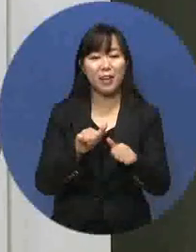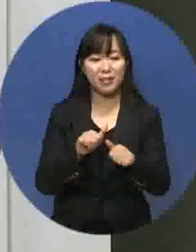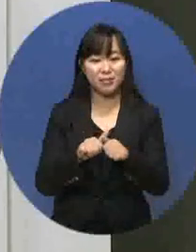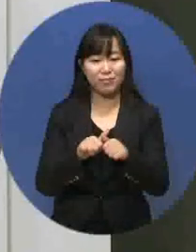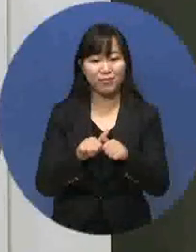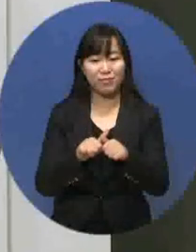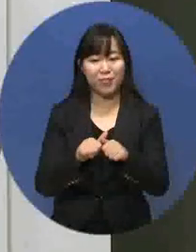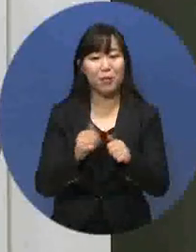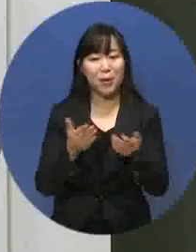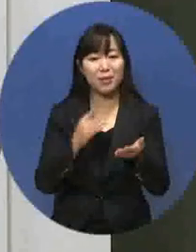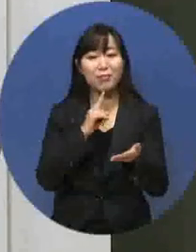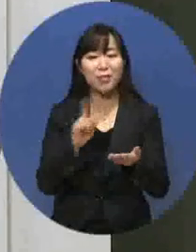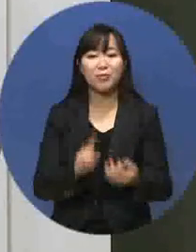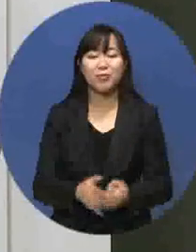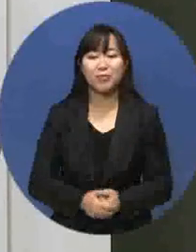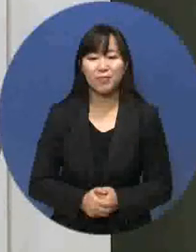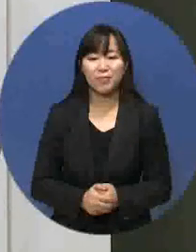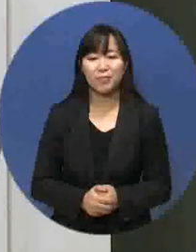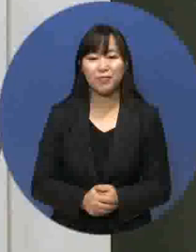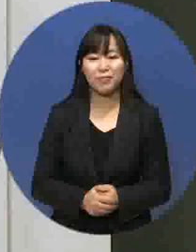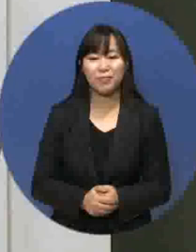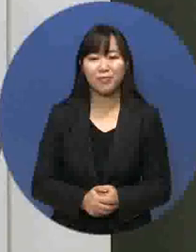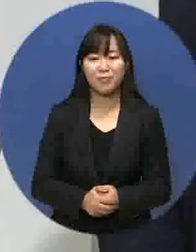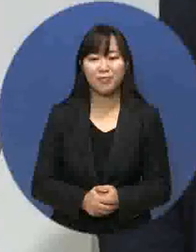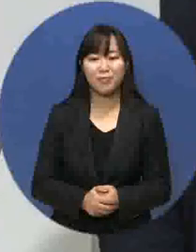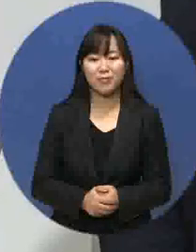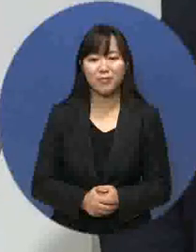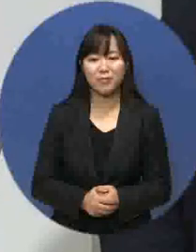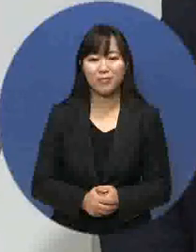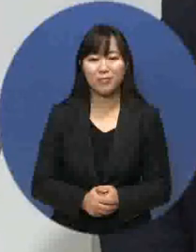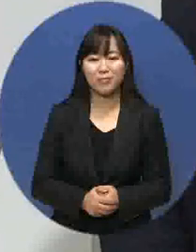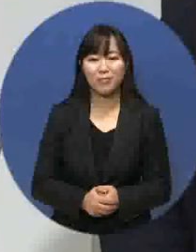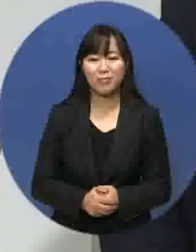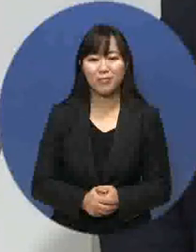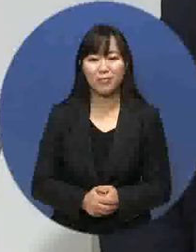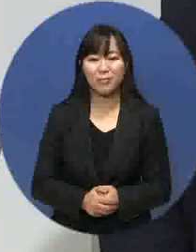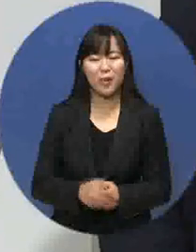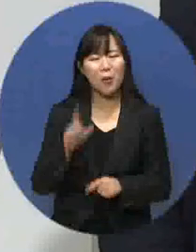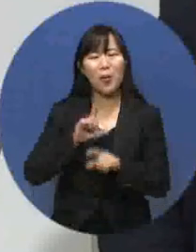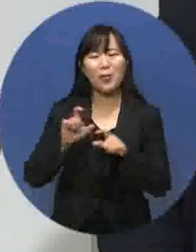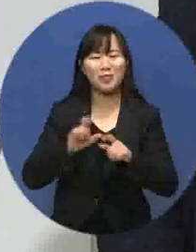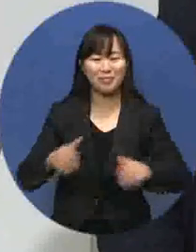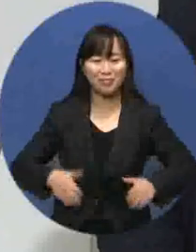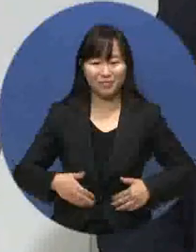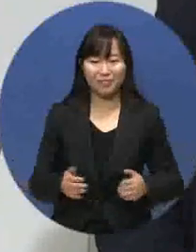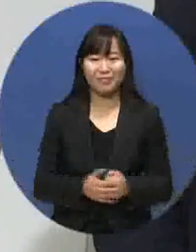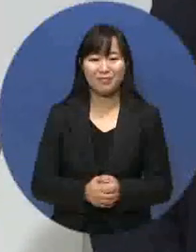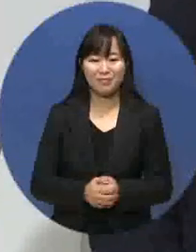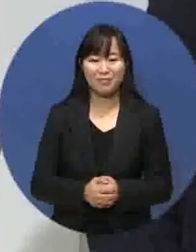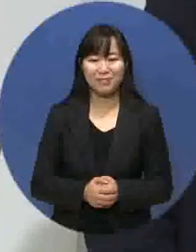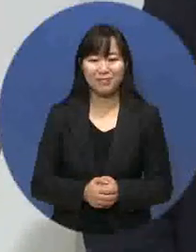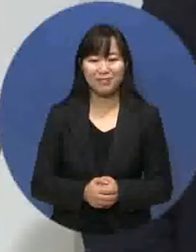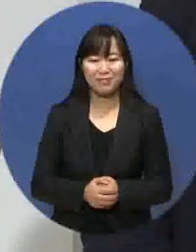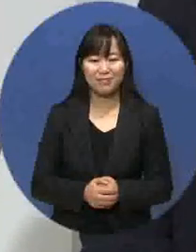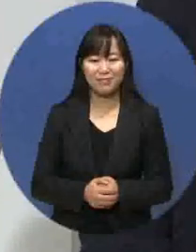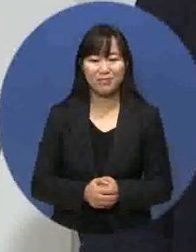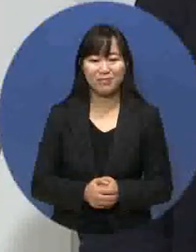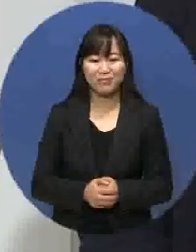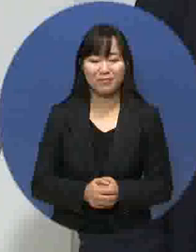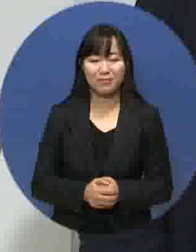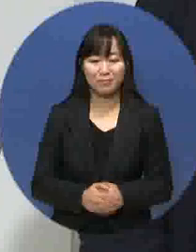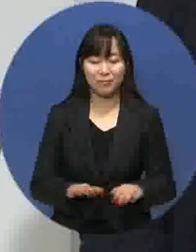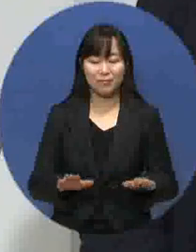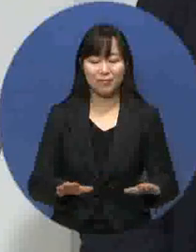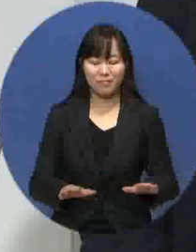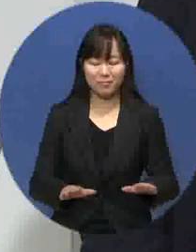당부를 한다면 뭐 고민하지 말고 네, 뭐